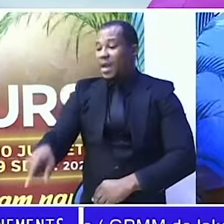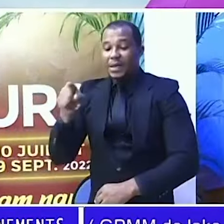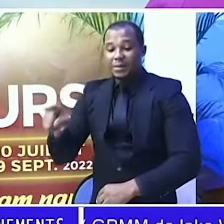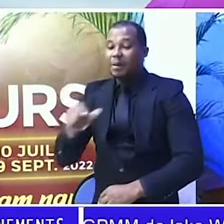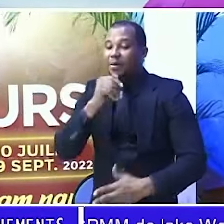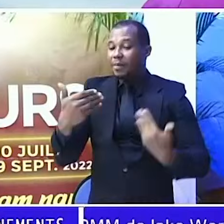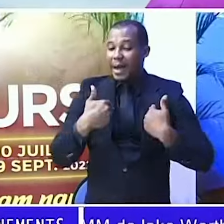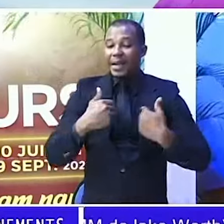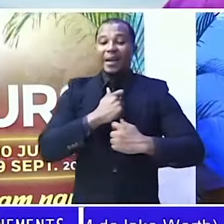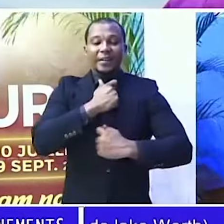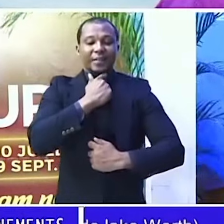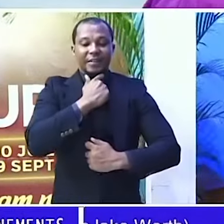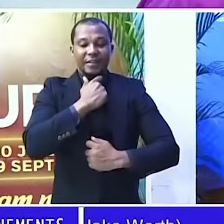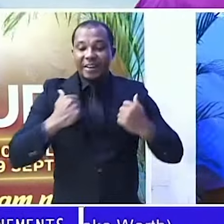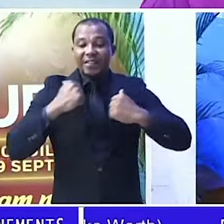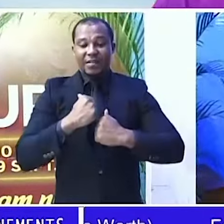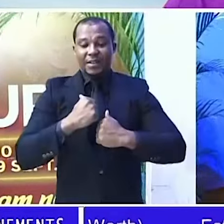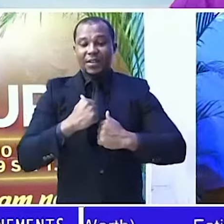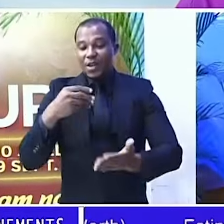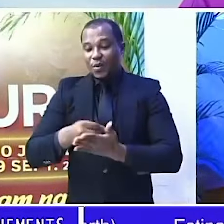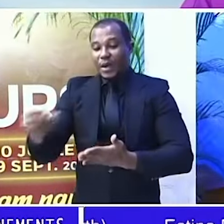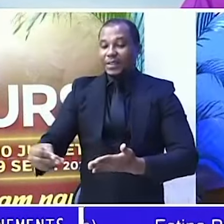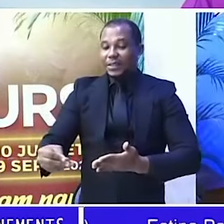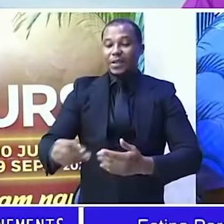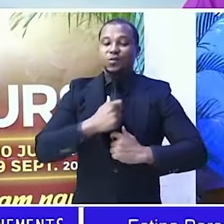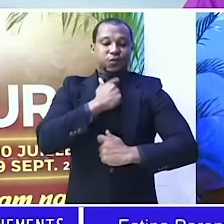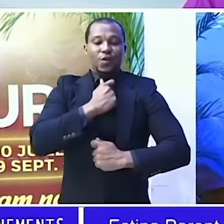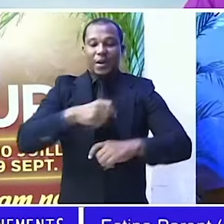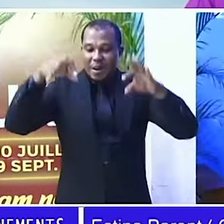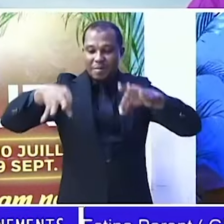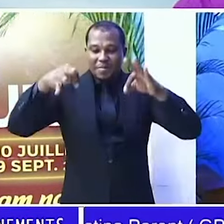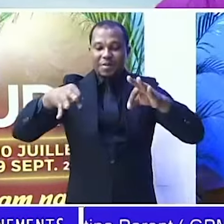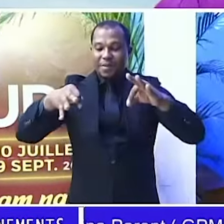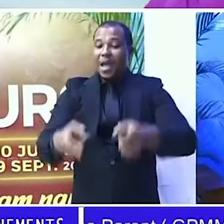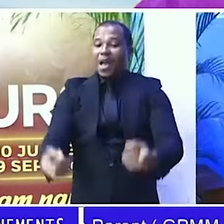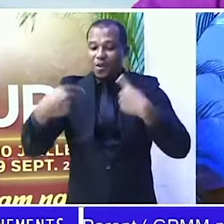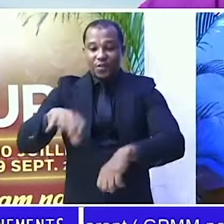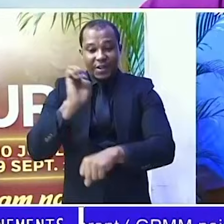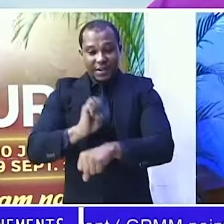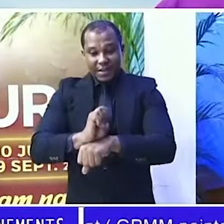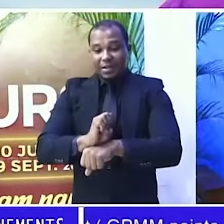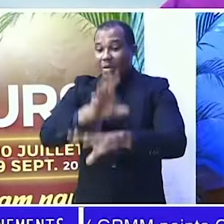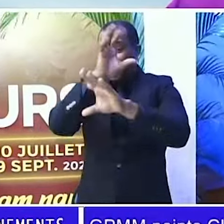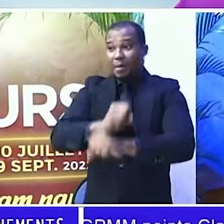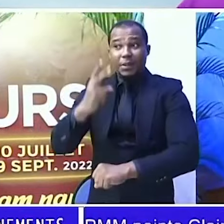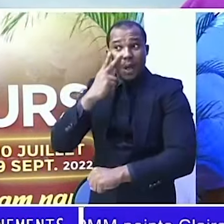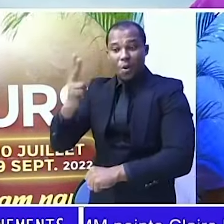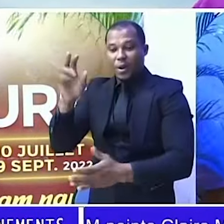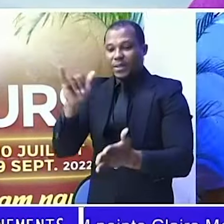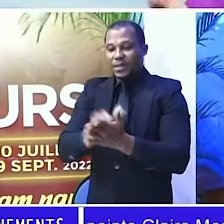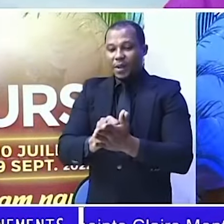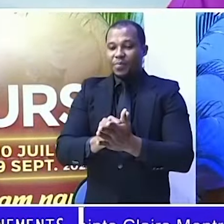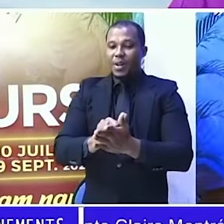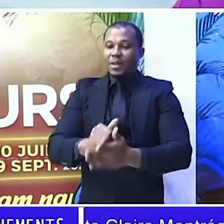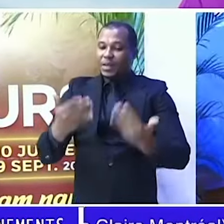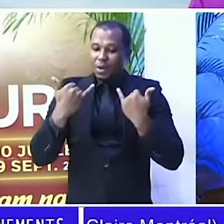nan pépé. Yo maintenant kouti moun ou e moun a vin l'église comme ça yo chit ensemble de rentan wè lui génération pam nan Et quand il